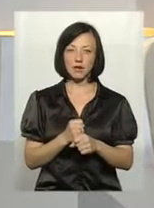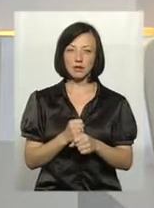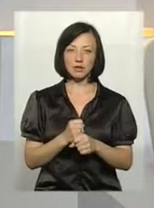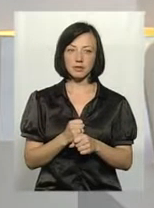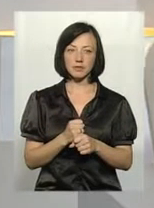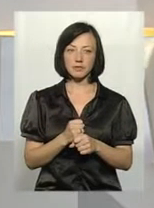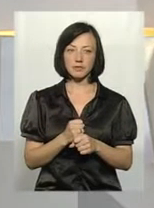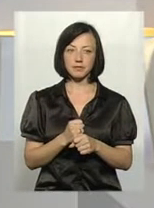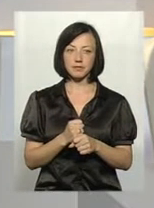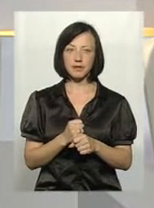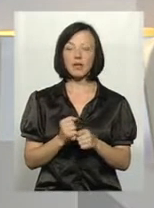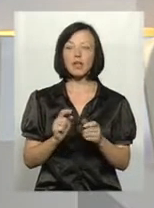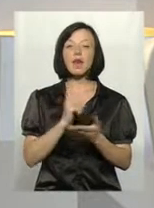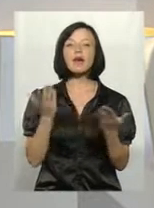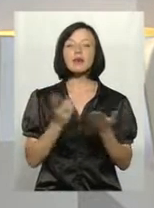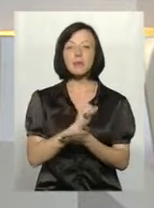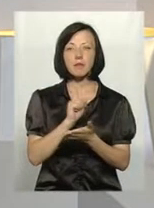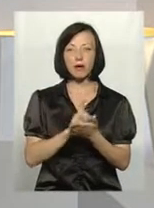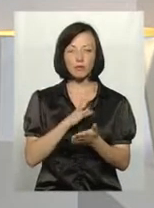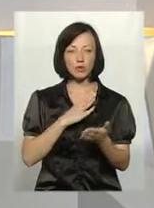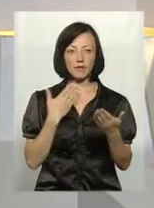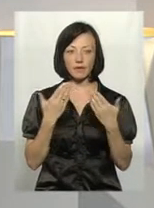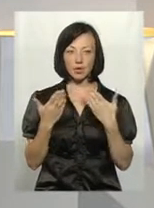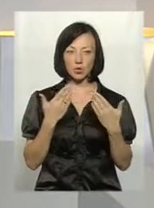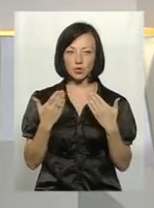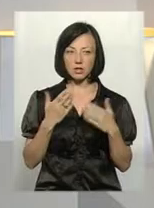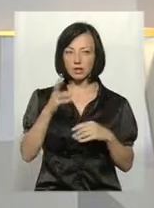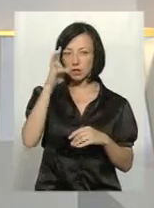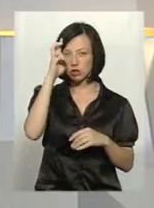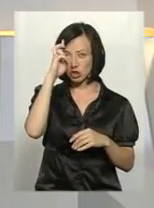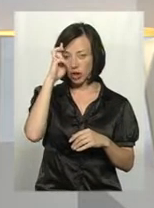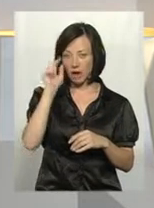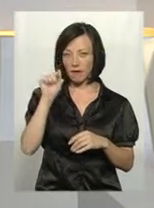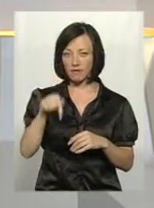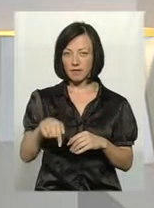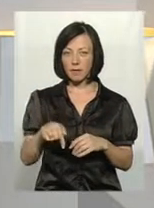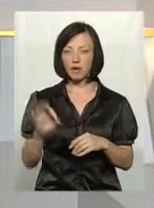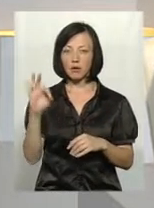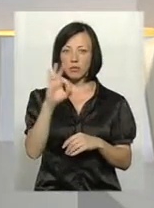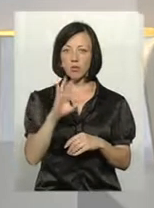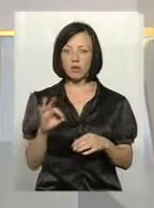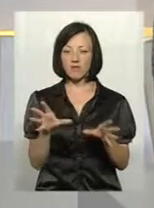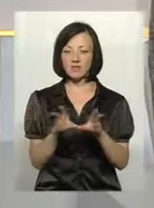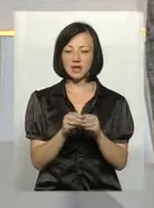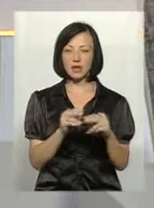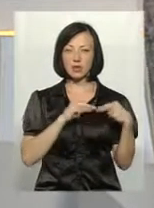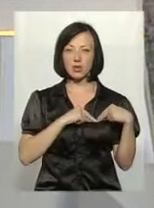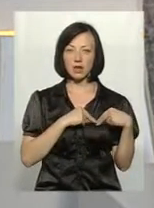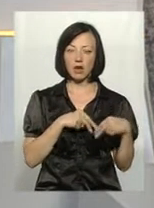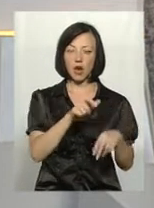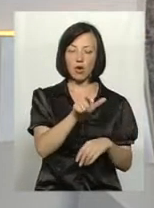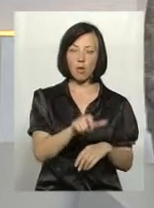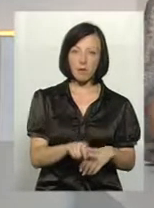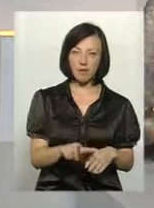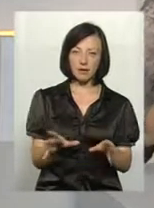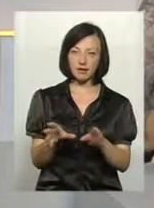ну, власне, які мають бути відносини в державі щодо взаємодії